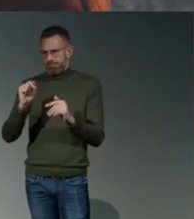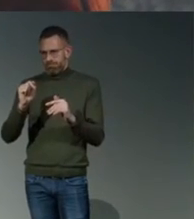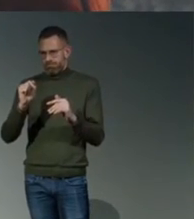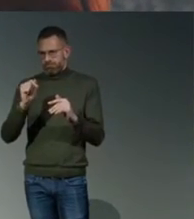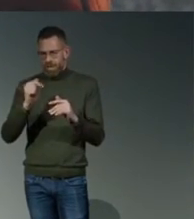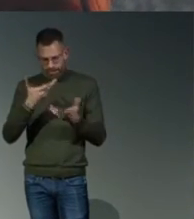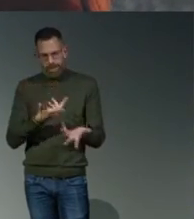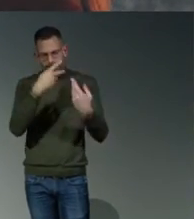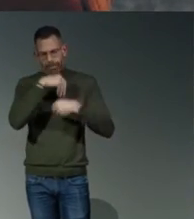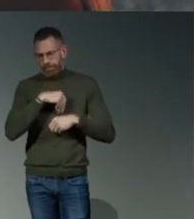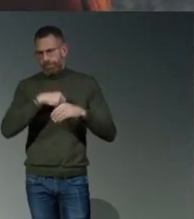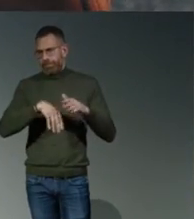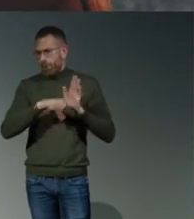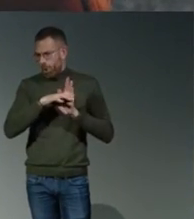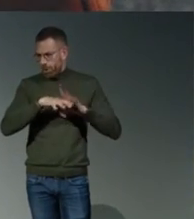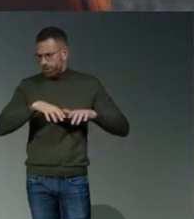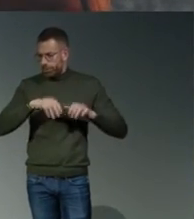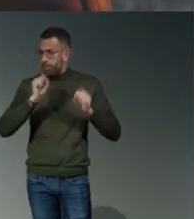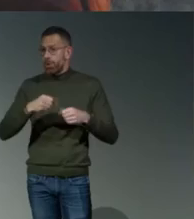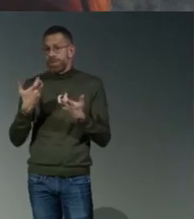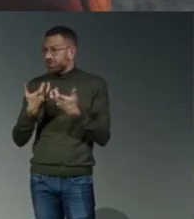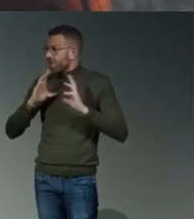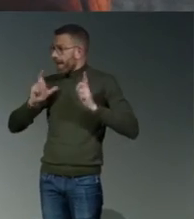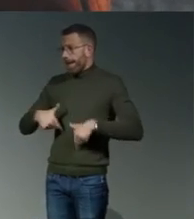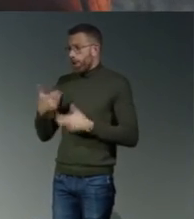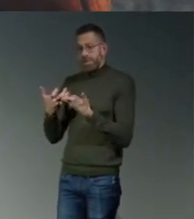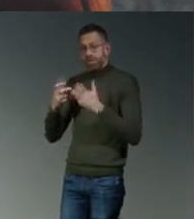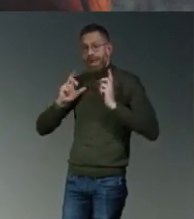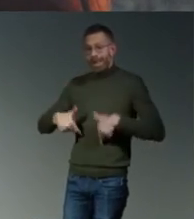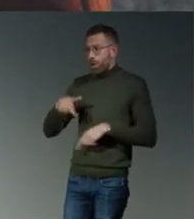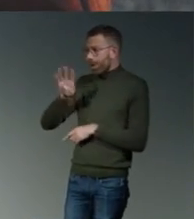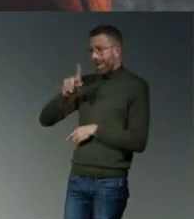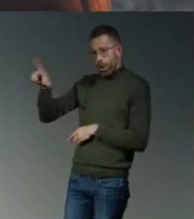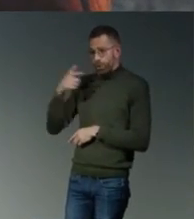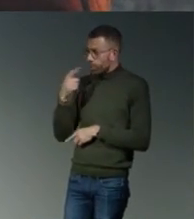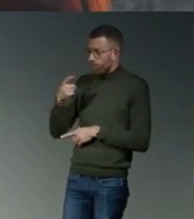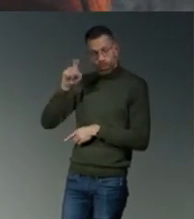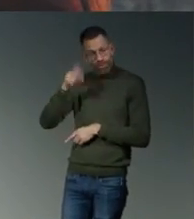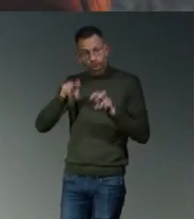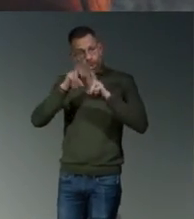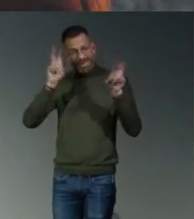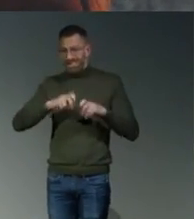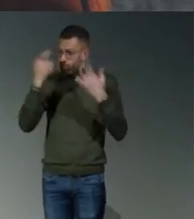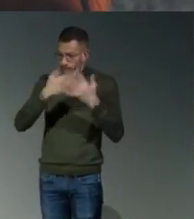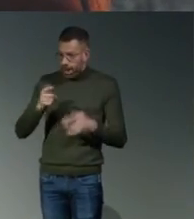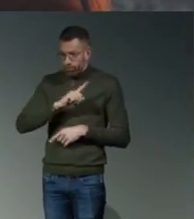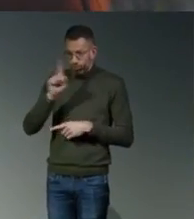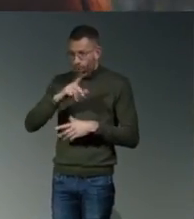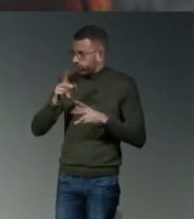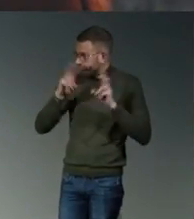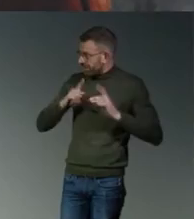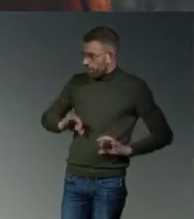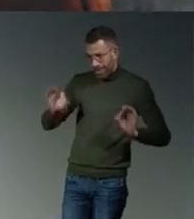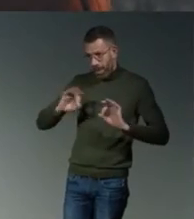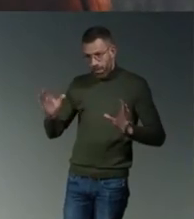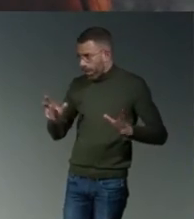pour commencer à coder. Mais il y a des écoles comme l'école 42 où on ne demande pas aux gens d'avoir des diplômes en maths, hein. Ils arrivent, ils n'ont pas de diplôme, mais ils